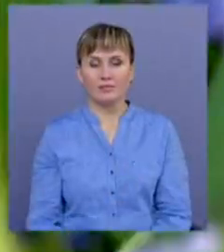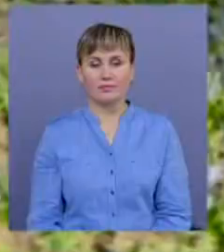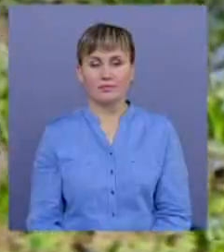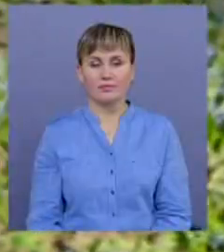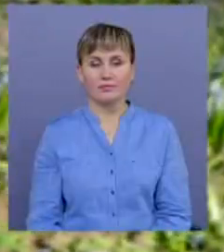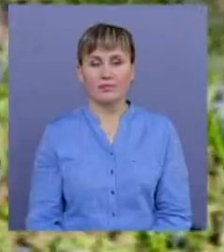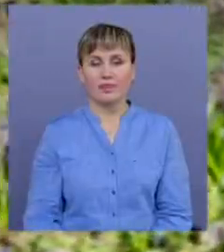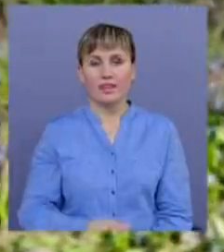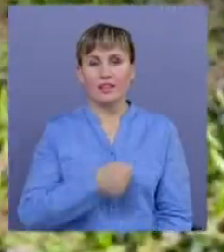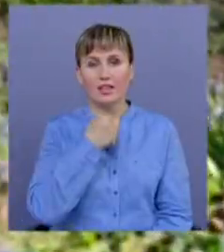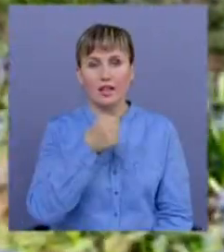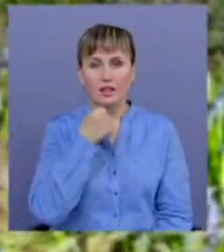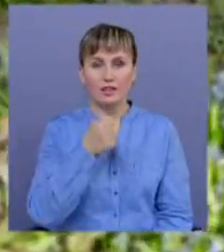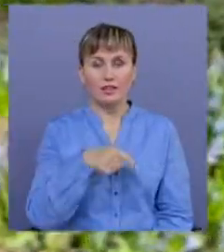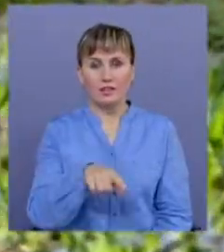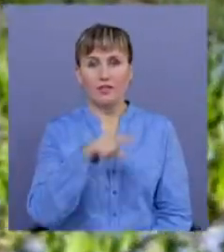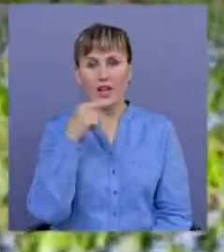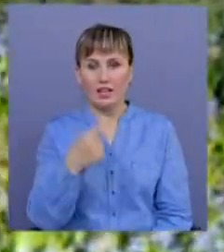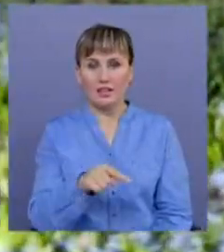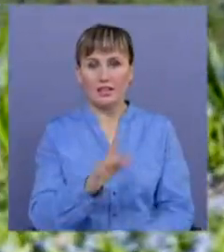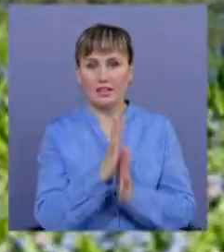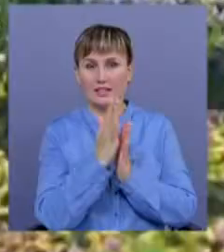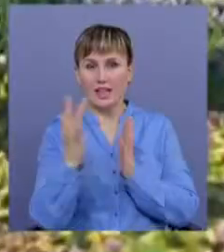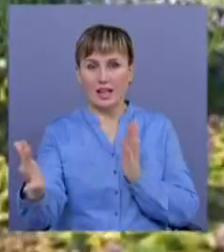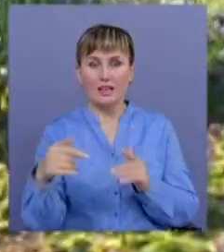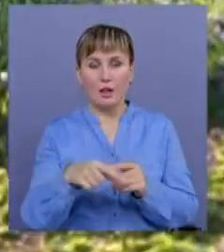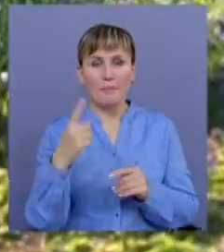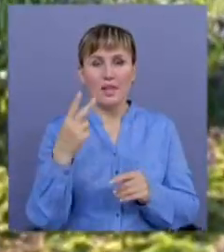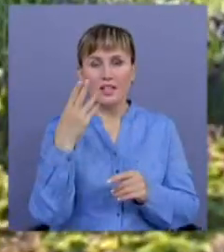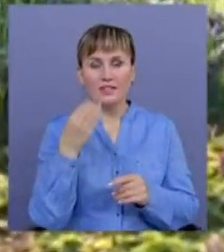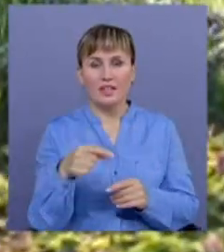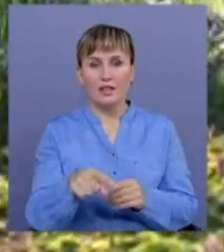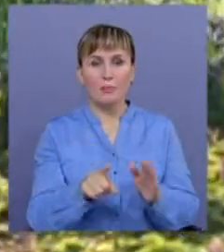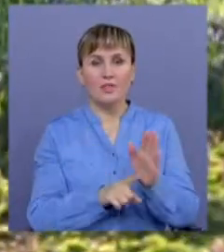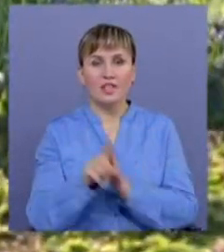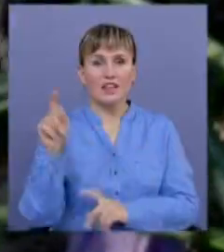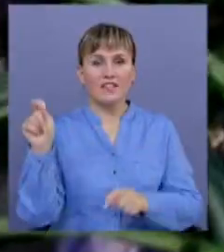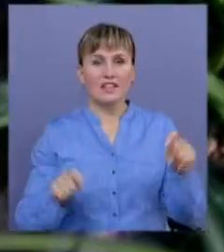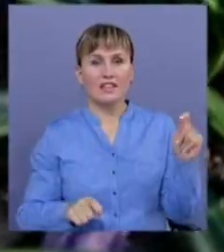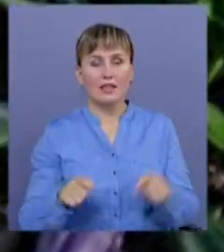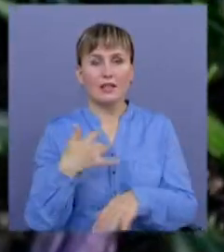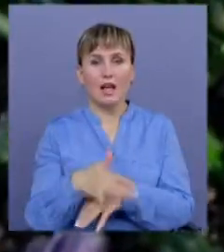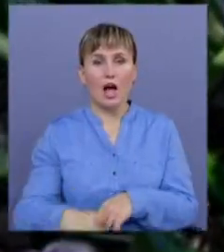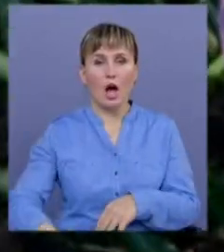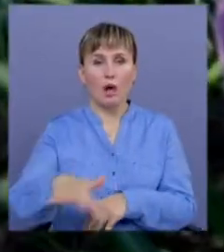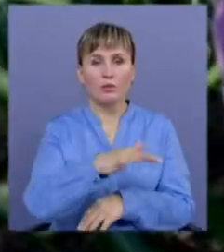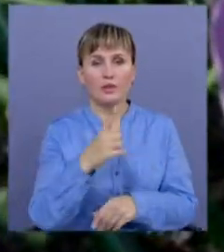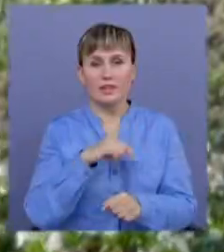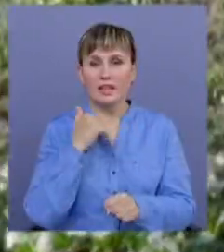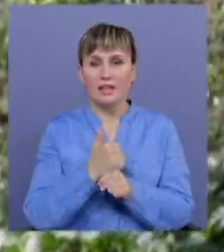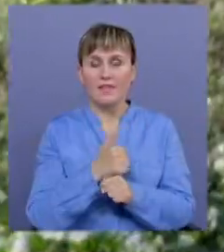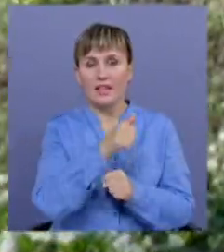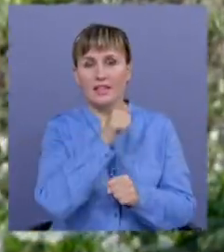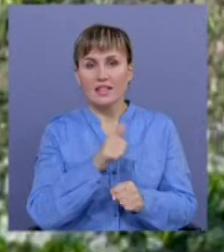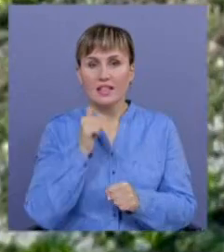В старейшем ботаническом саду России – пик цветения первоцветов. Здесь стартовал фестиваль под открытым небом. Один из главных